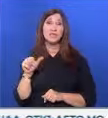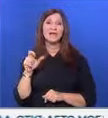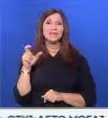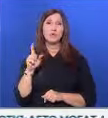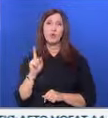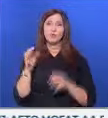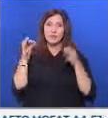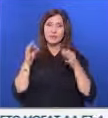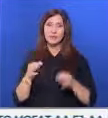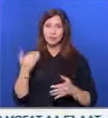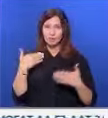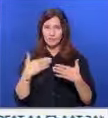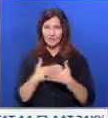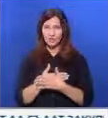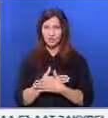вечер!